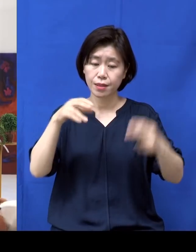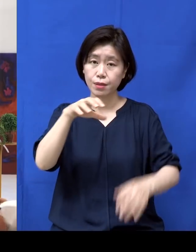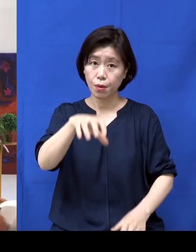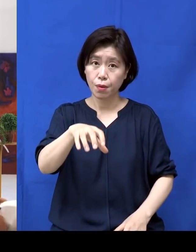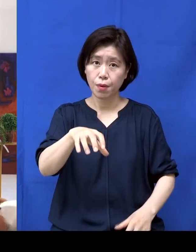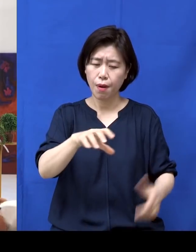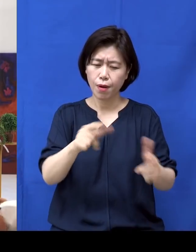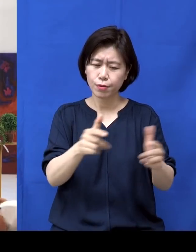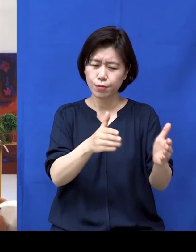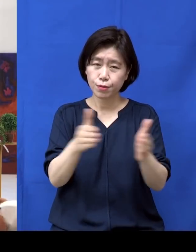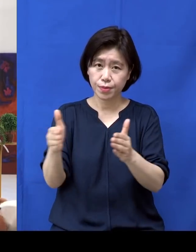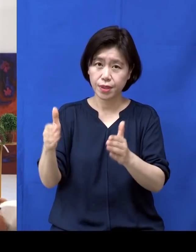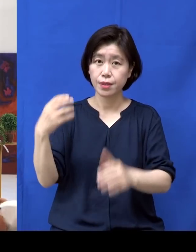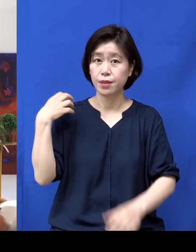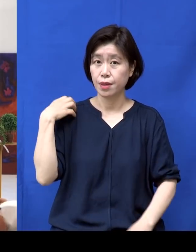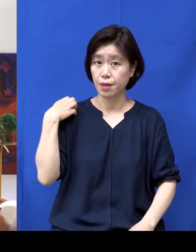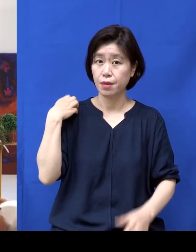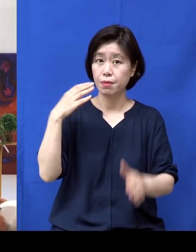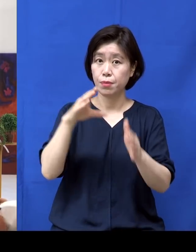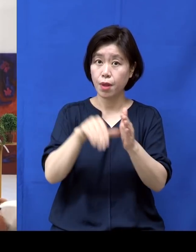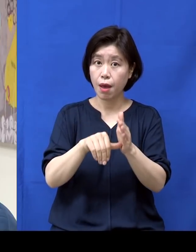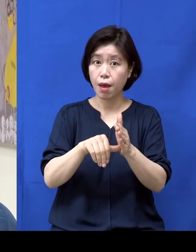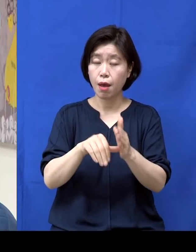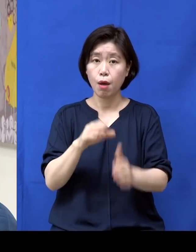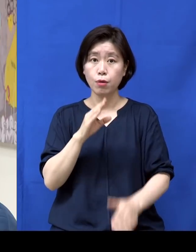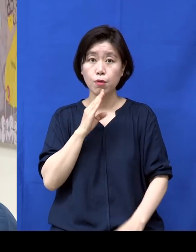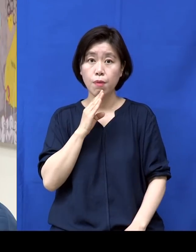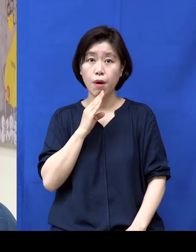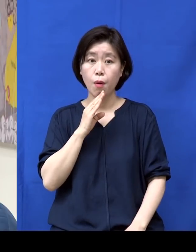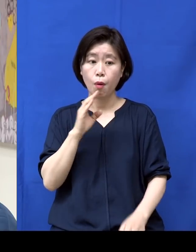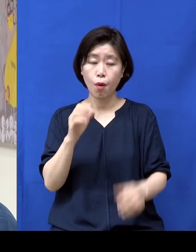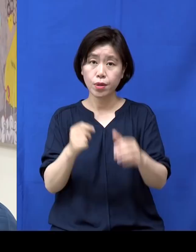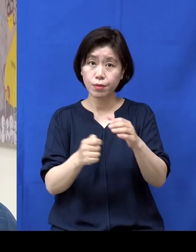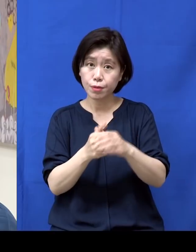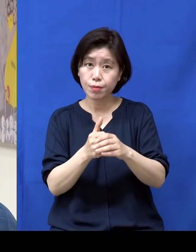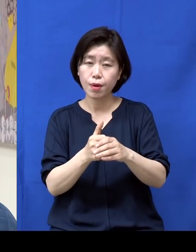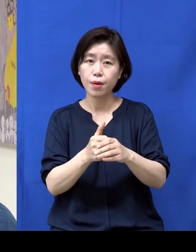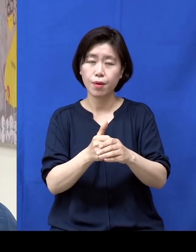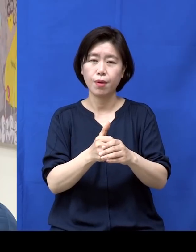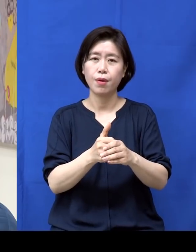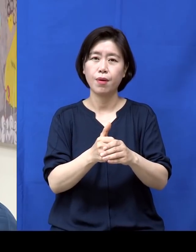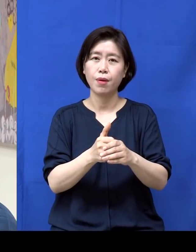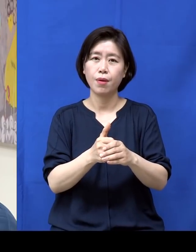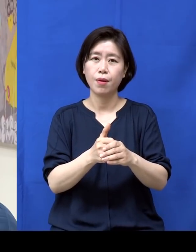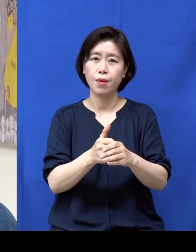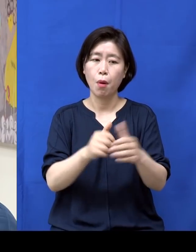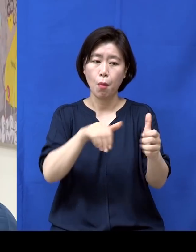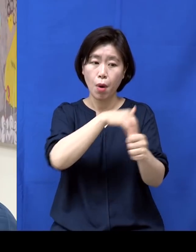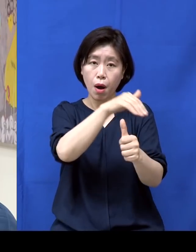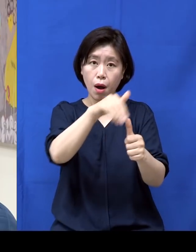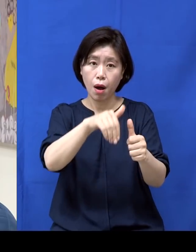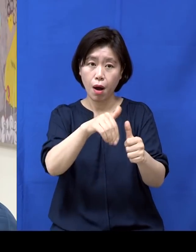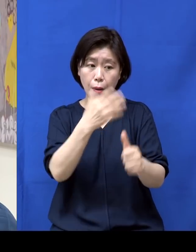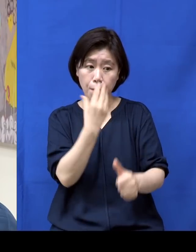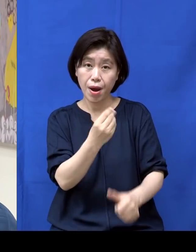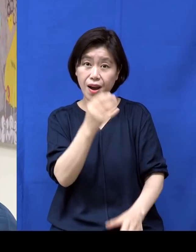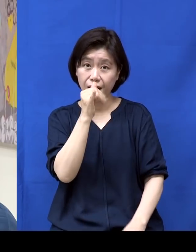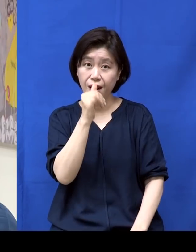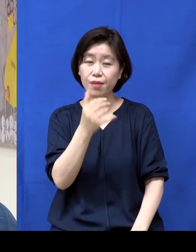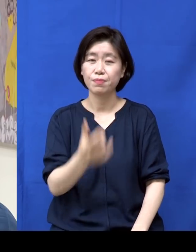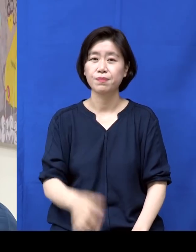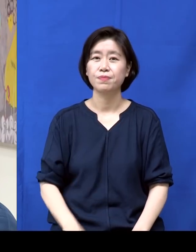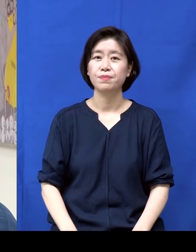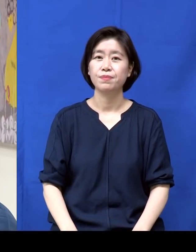보이셨던 유가족분들이 있었다고 들었어요. 네, 여러 가지 상황이 있지만 그중에 특별히 또 아름답게 기억되는 장례식이 하나 있거든요.